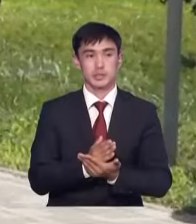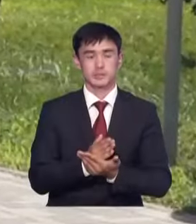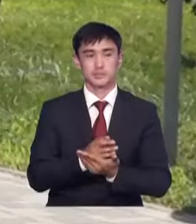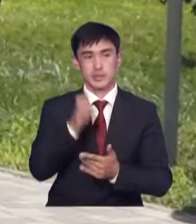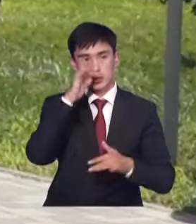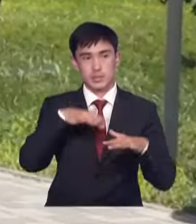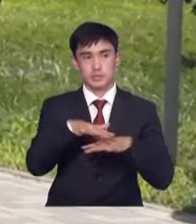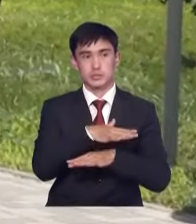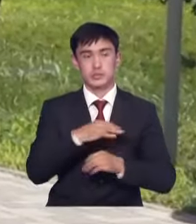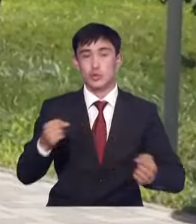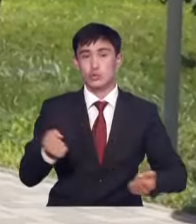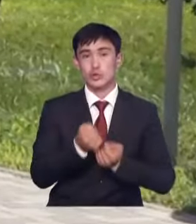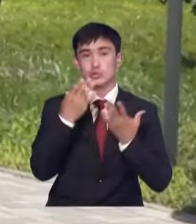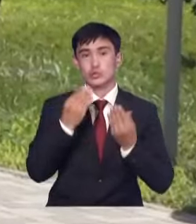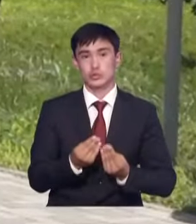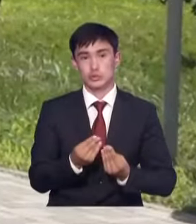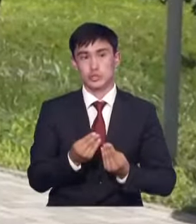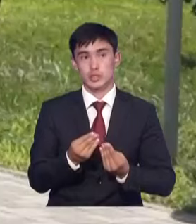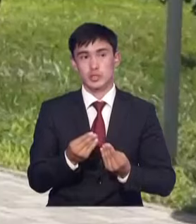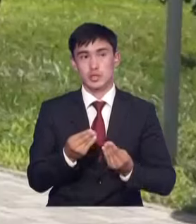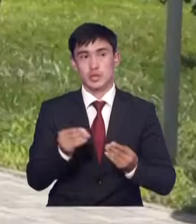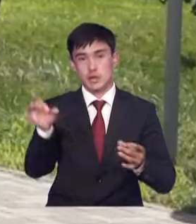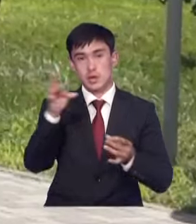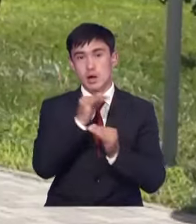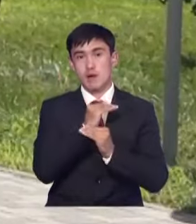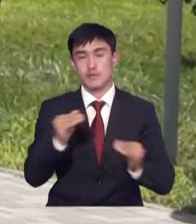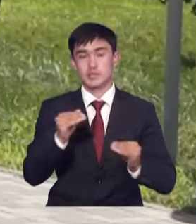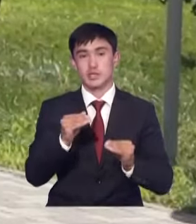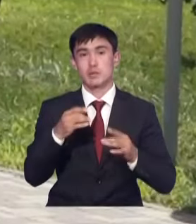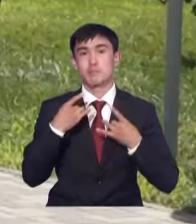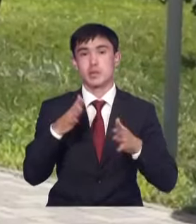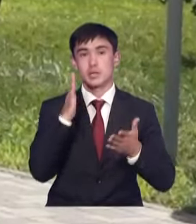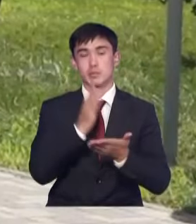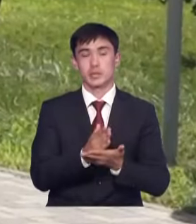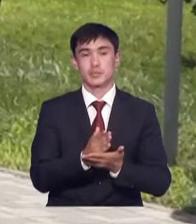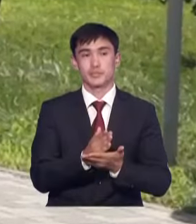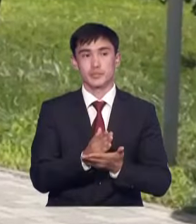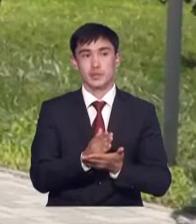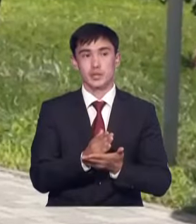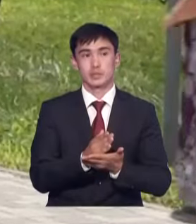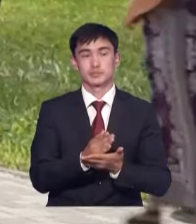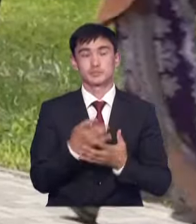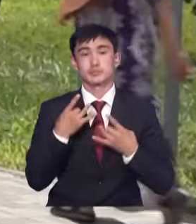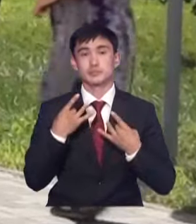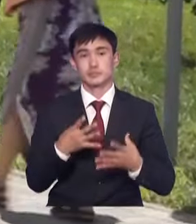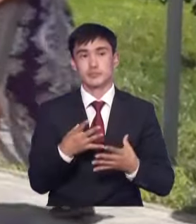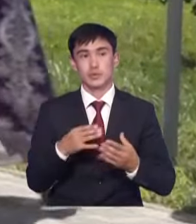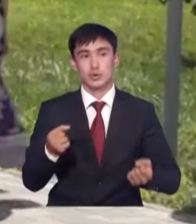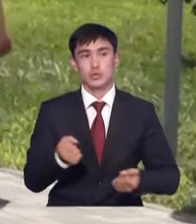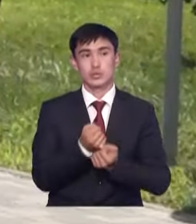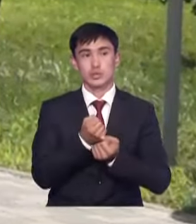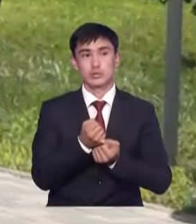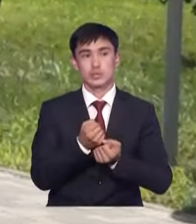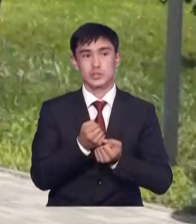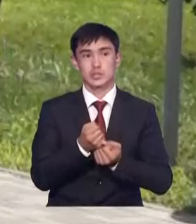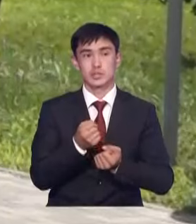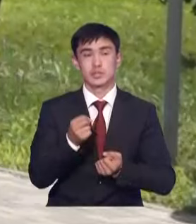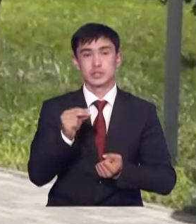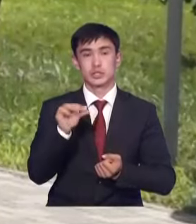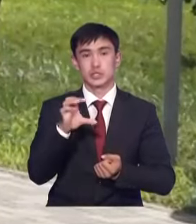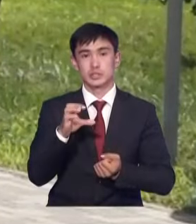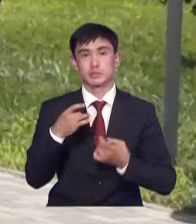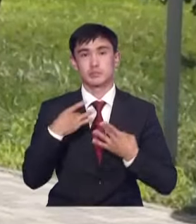Елімізде құтқарушылар күні деген ресми мереке бар, кәсіби мереке, бірақ ол мереке құтқарушылар жаңағы ЧС